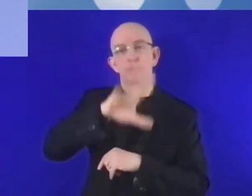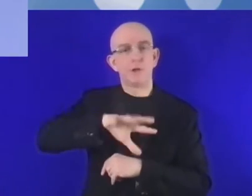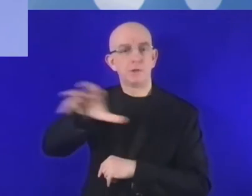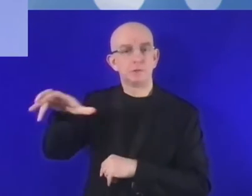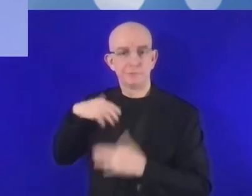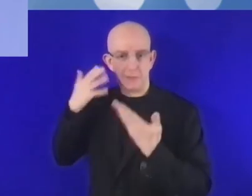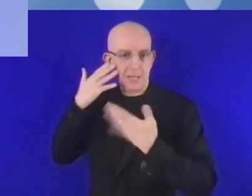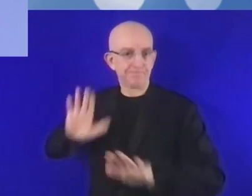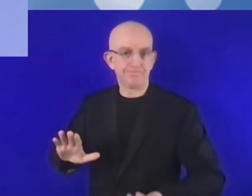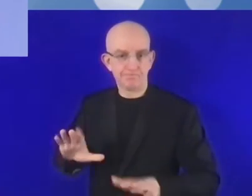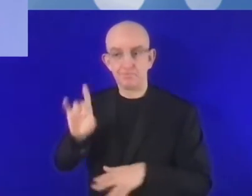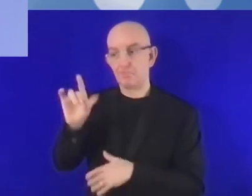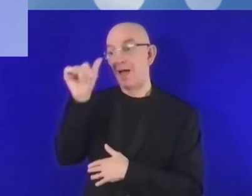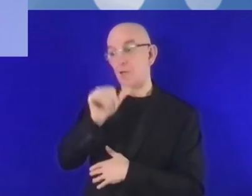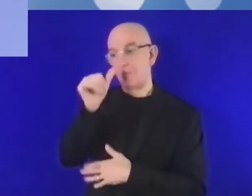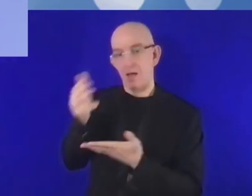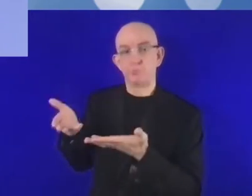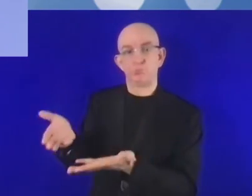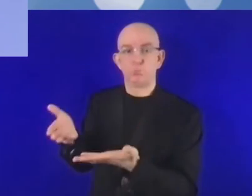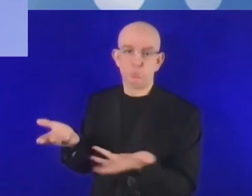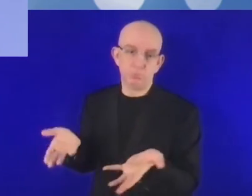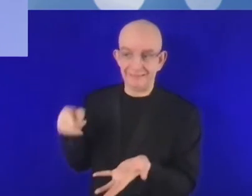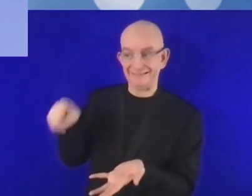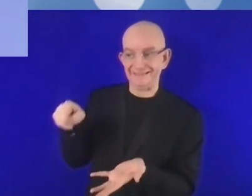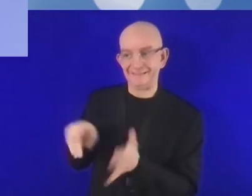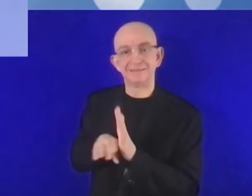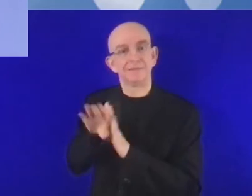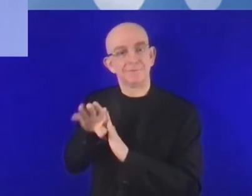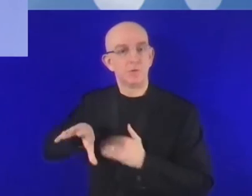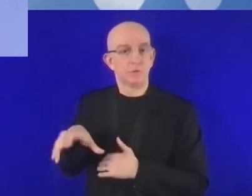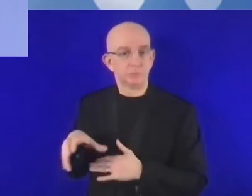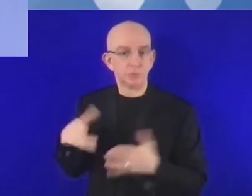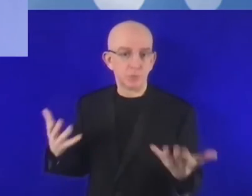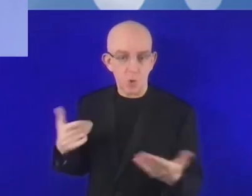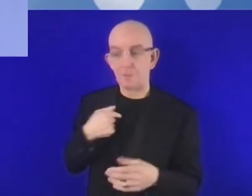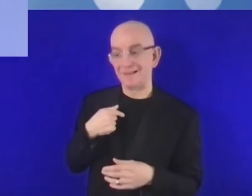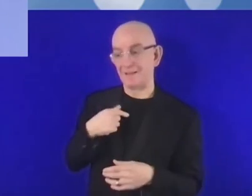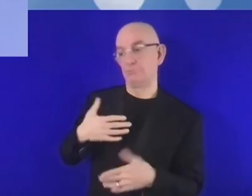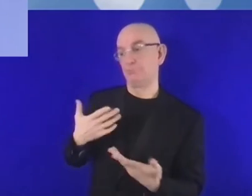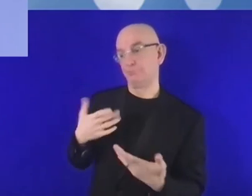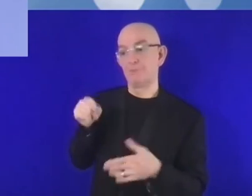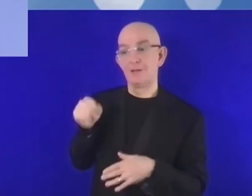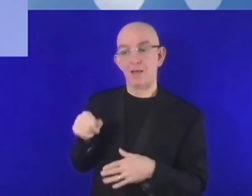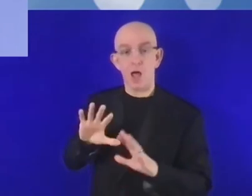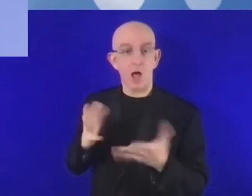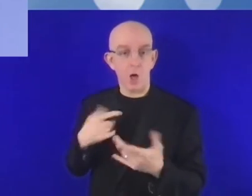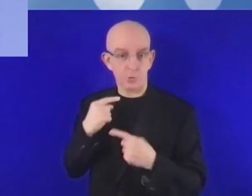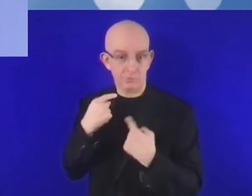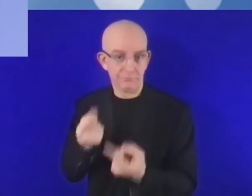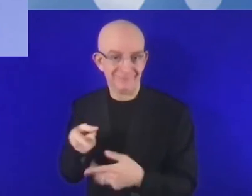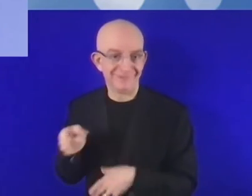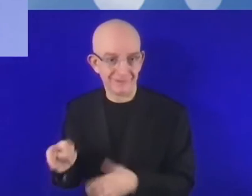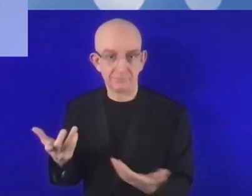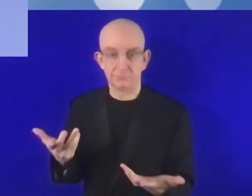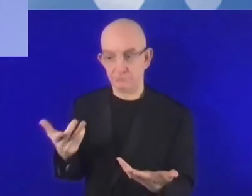всего устраивает. Не знаю, как в развитых странах, но вот в Эфиопии все модели финансирования были бы нам нужны, и